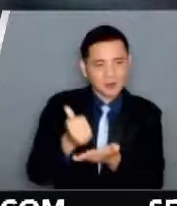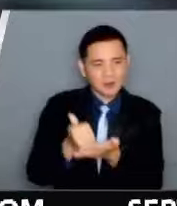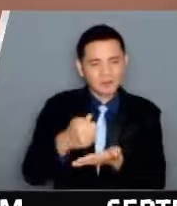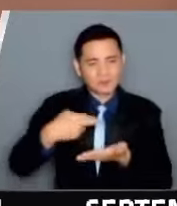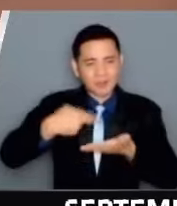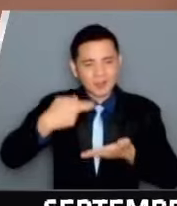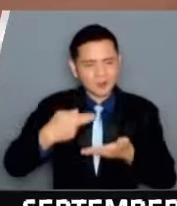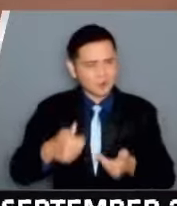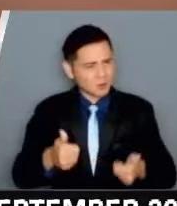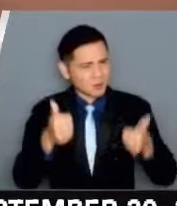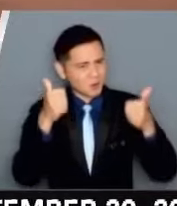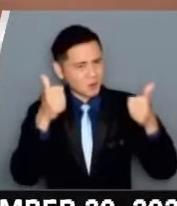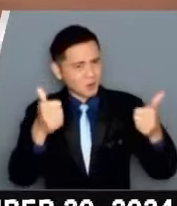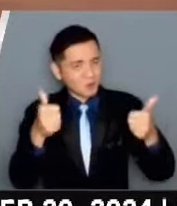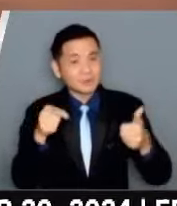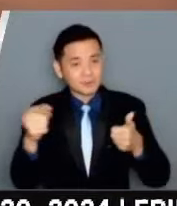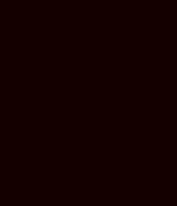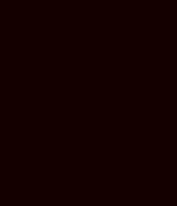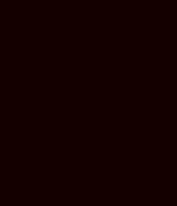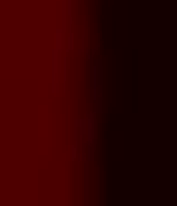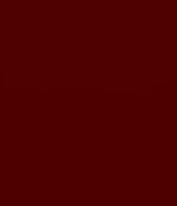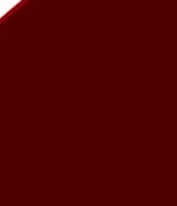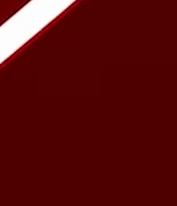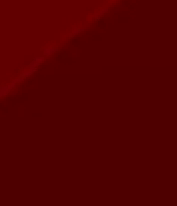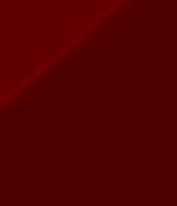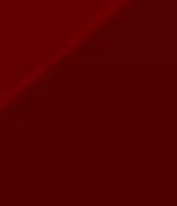concert. Yo!